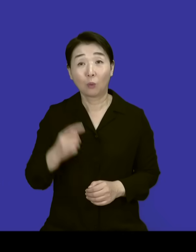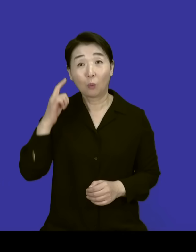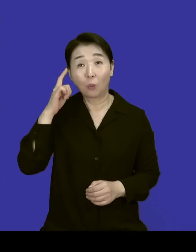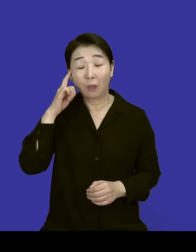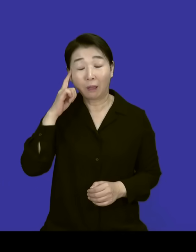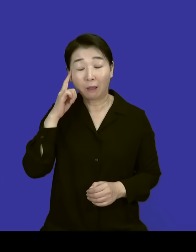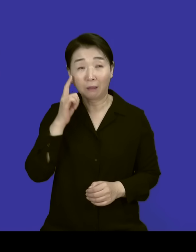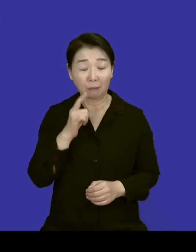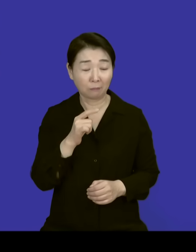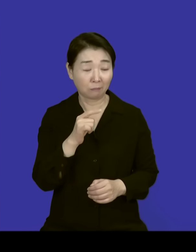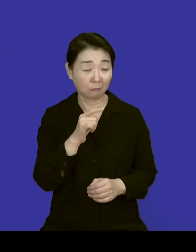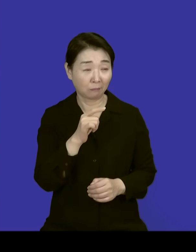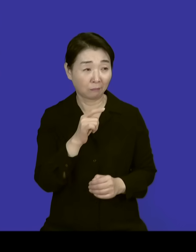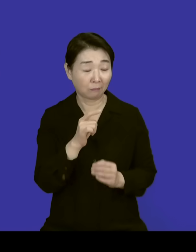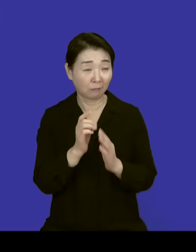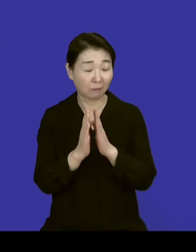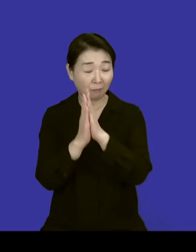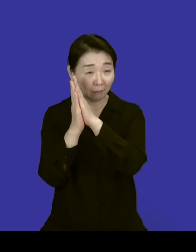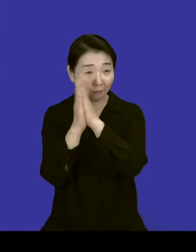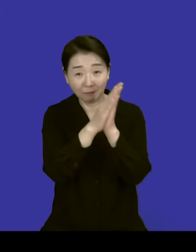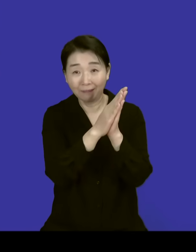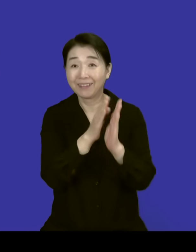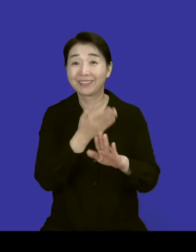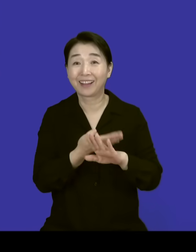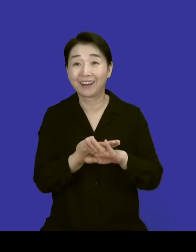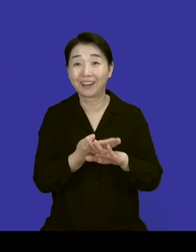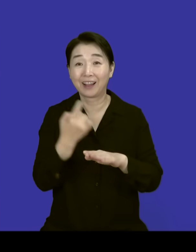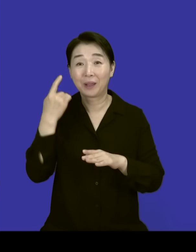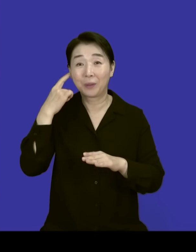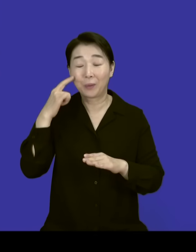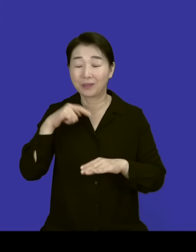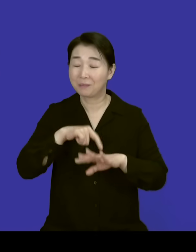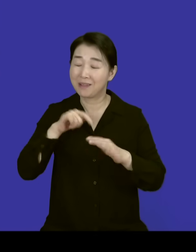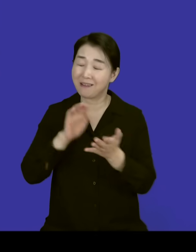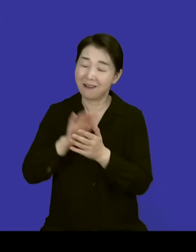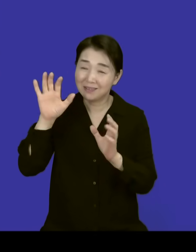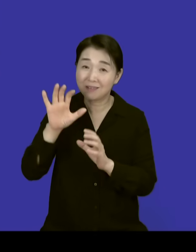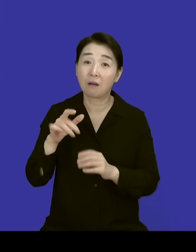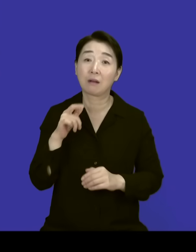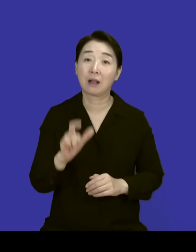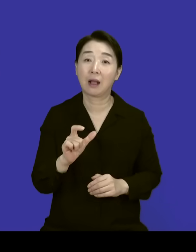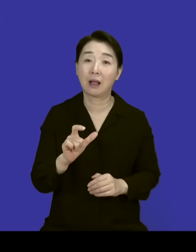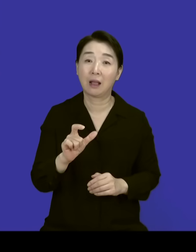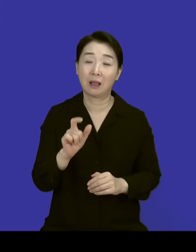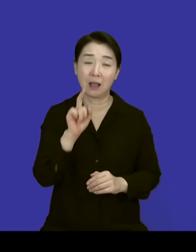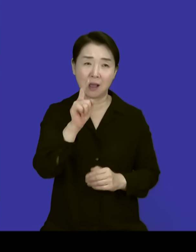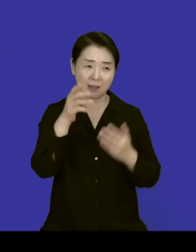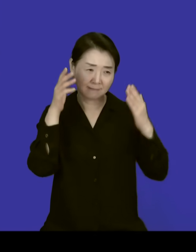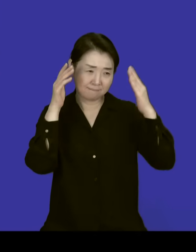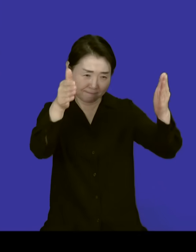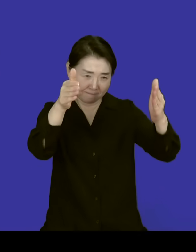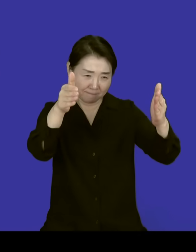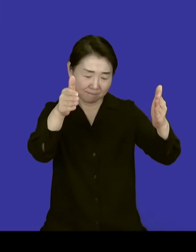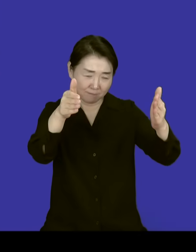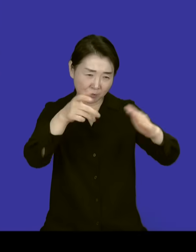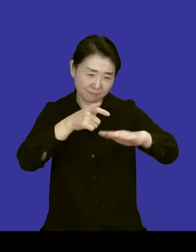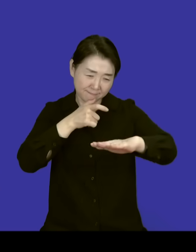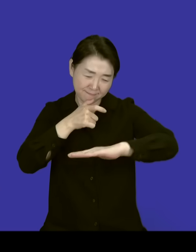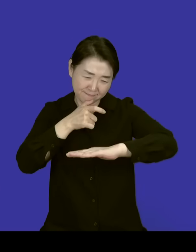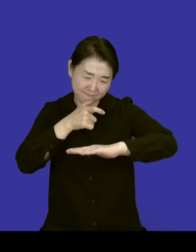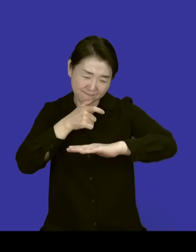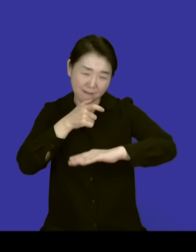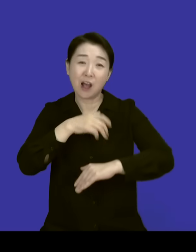느낌을 받았어요. 네. 굉장히 불도저 같은 사람이라는 느낌도 받았고 뭐 하나에 꽂히면 막 그냥 앞뒤 안 보고 네.